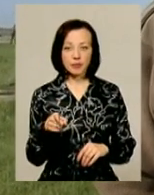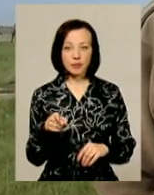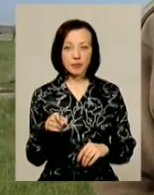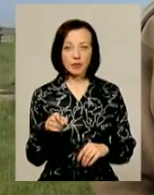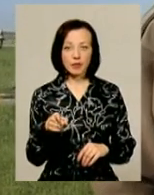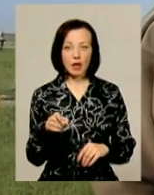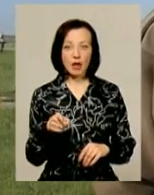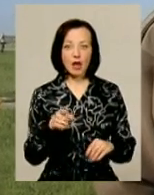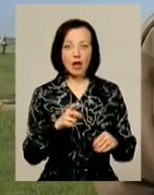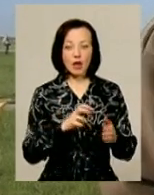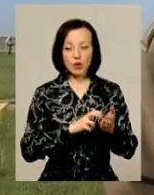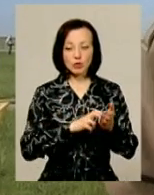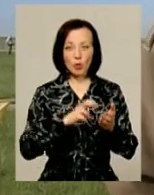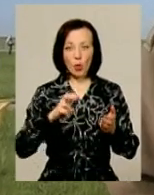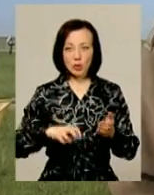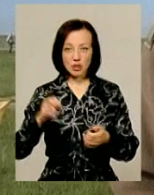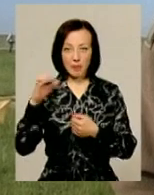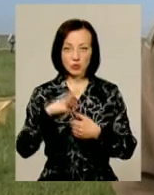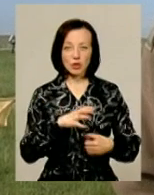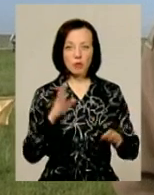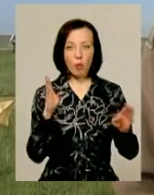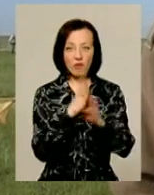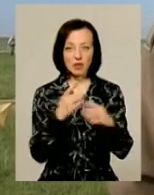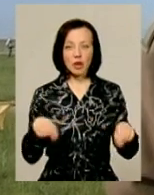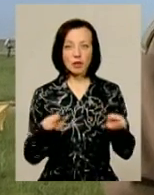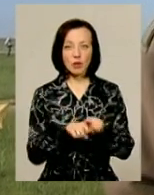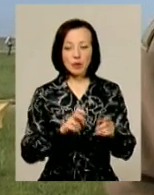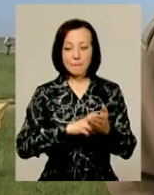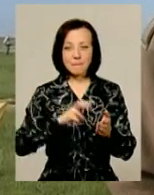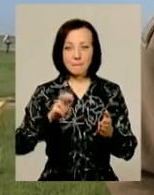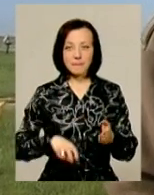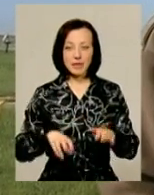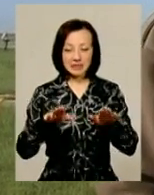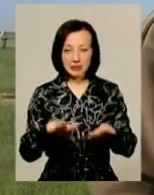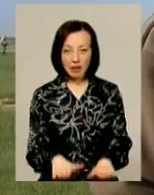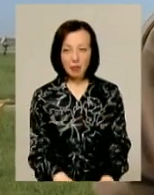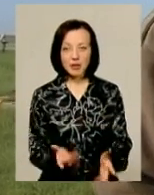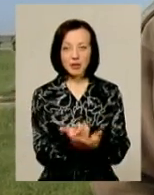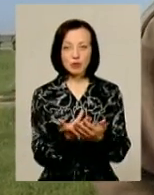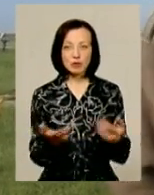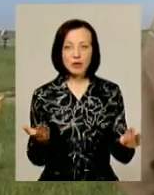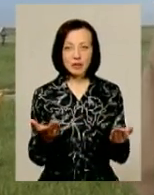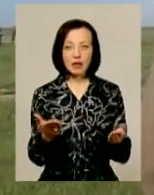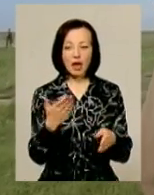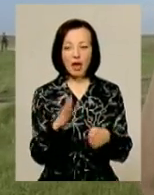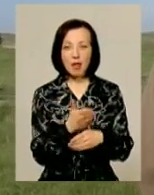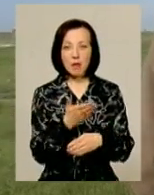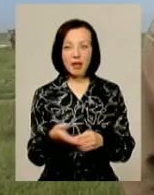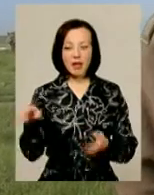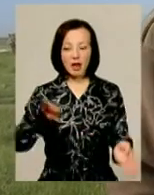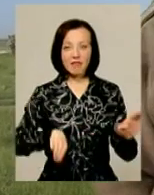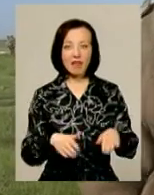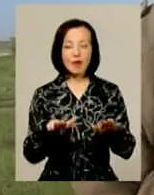сходження парашутистів в повітрі, а також під час приземлення на різноманітні елементи рельєфу